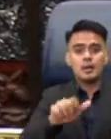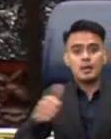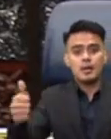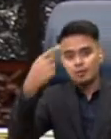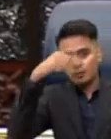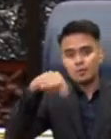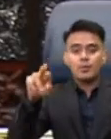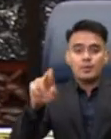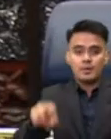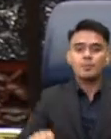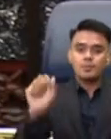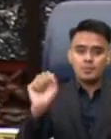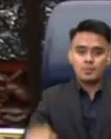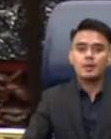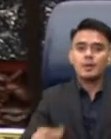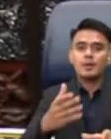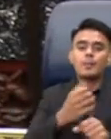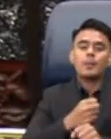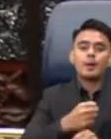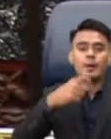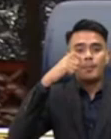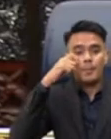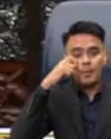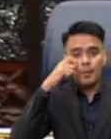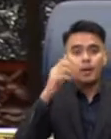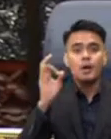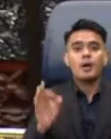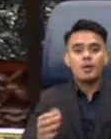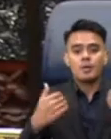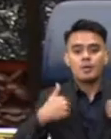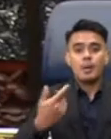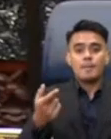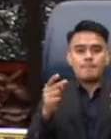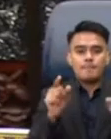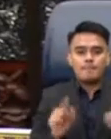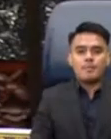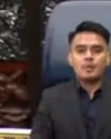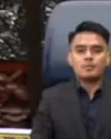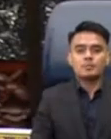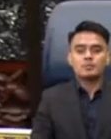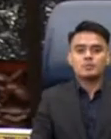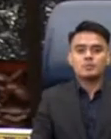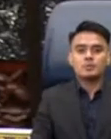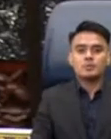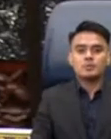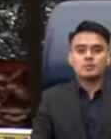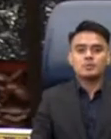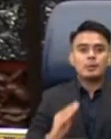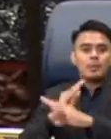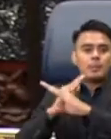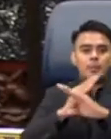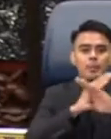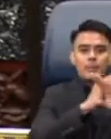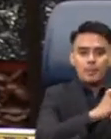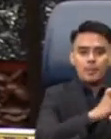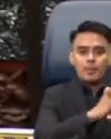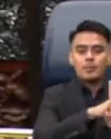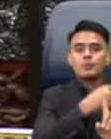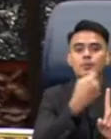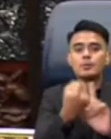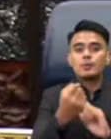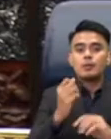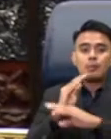rakyat memperolehi Bawang jika berlaku sesuatu sekatan ataupun keadaan tertentu